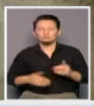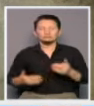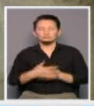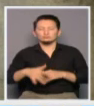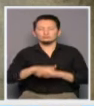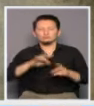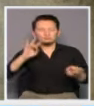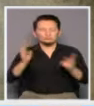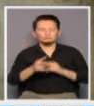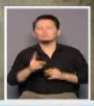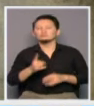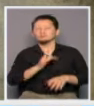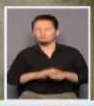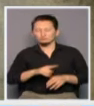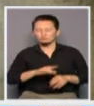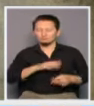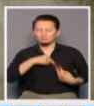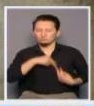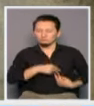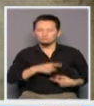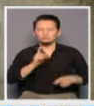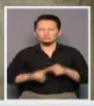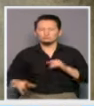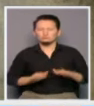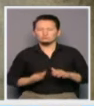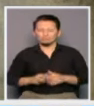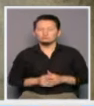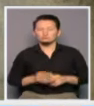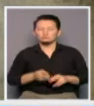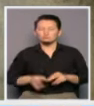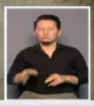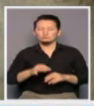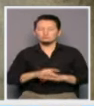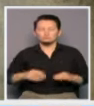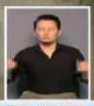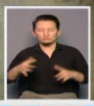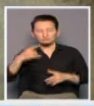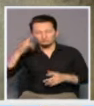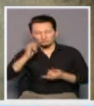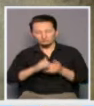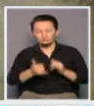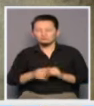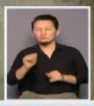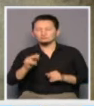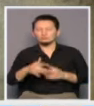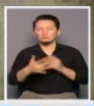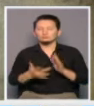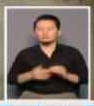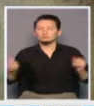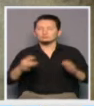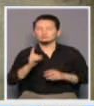завоевал популярность среди народа своим трудолюбием, энергичностью. На областном съезде казахов Уральской области, прошедшем в апреле